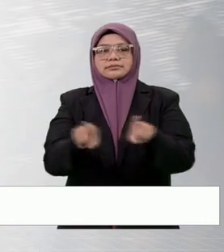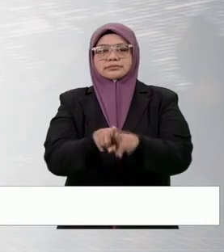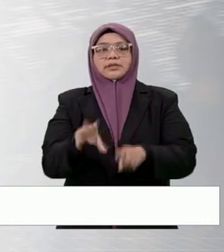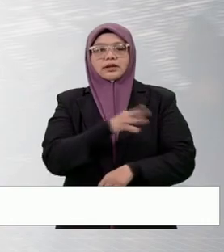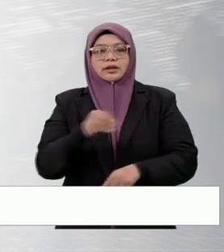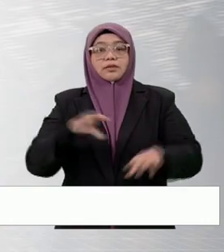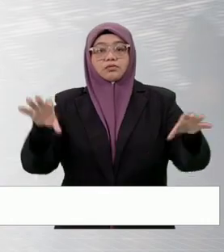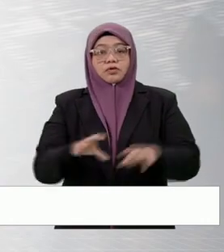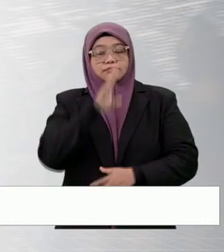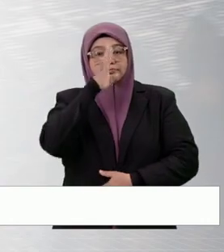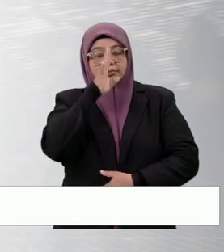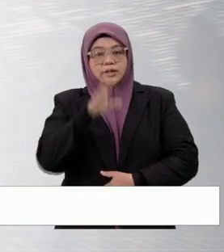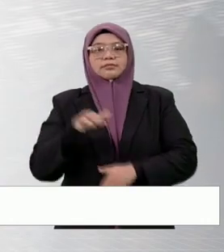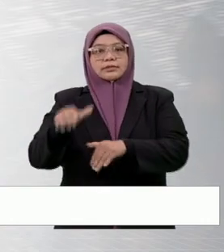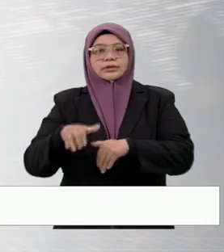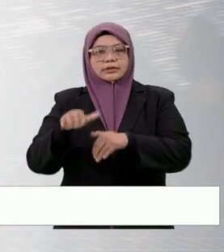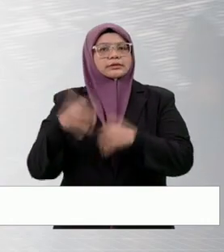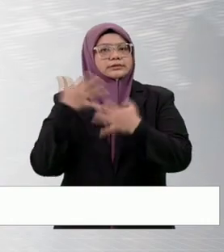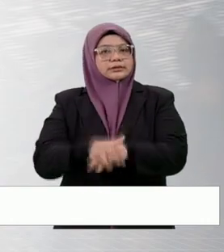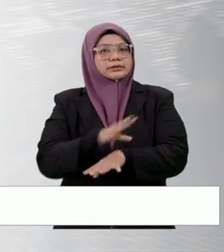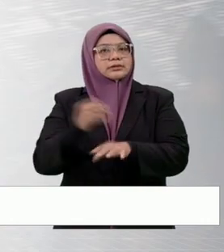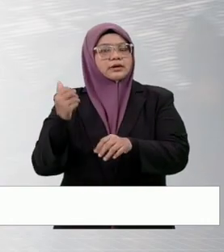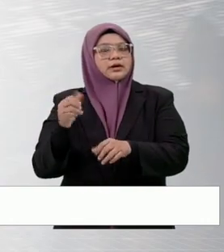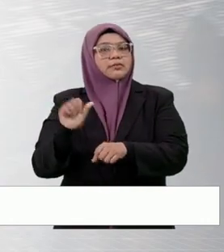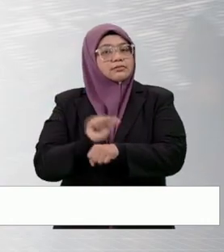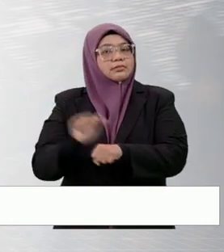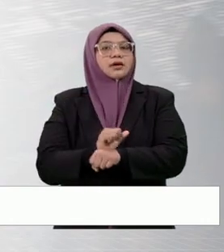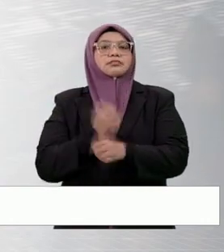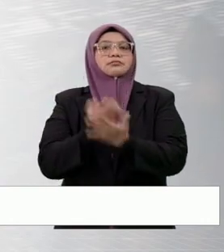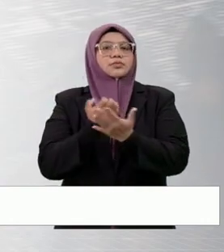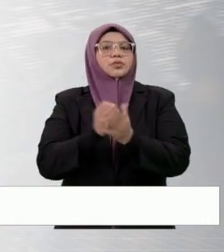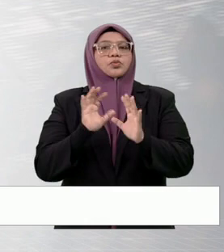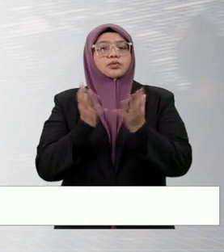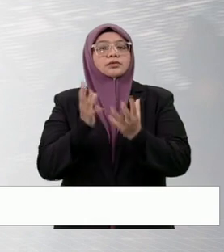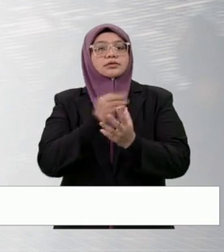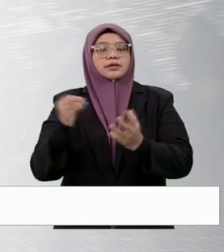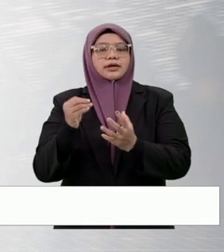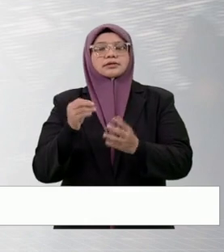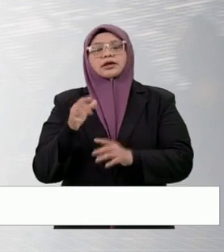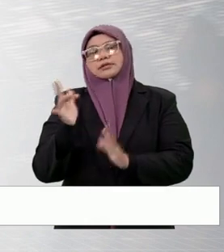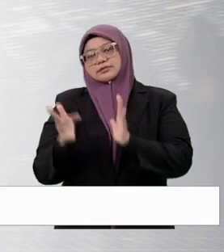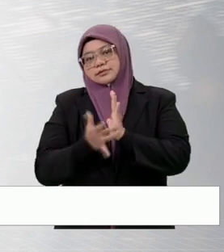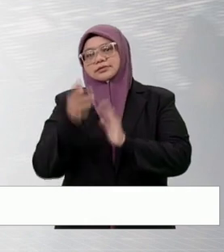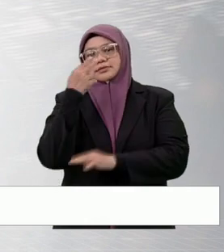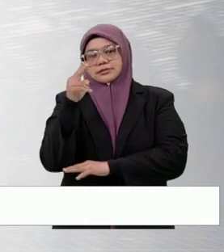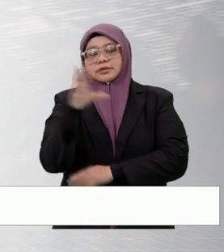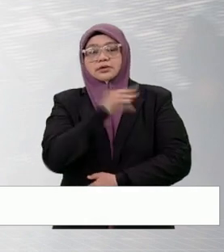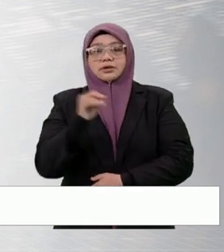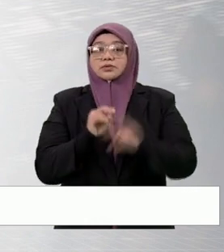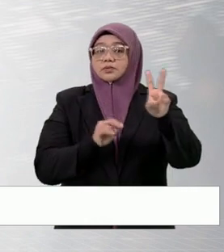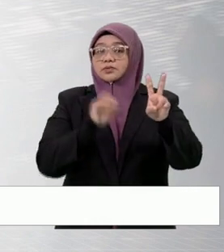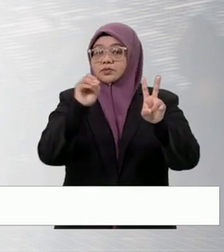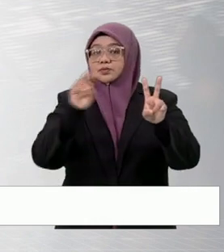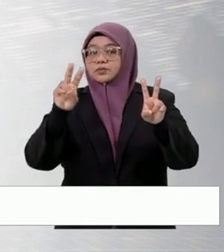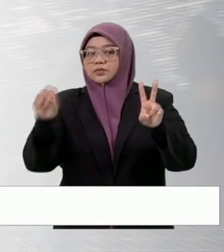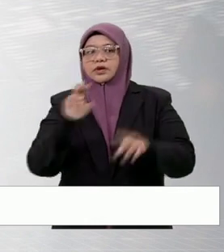direct bentuk berdasarkan pertanian Lestari amalan ekonomi bulat dan teknologi hijau sejak tahun 2020